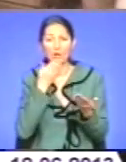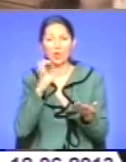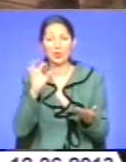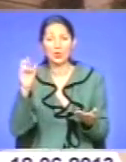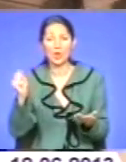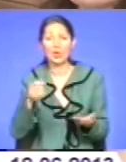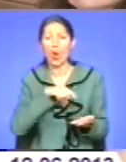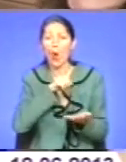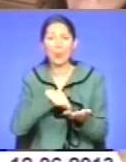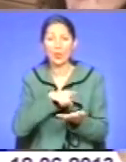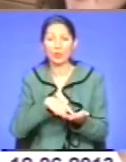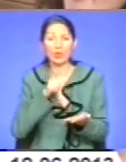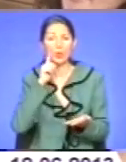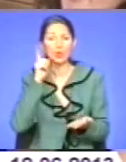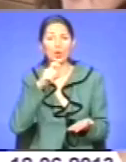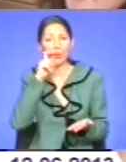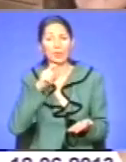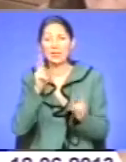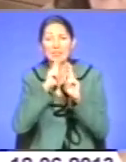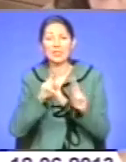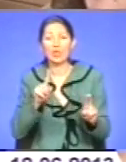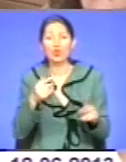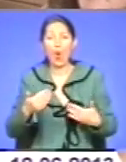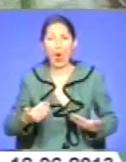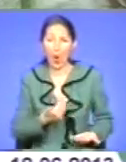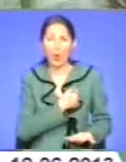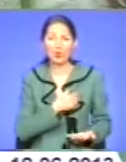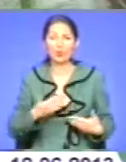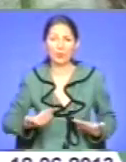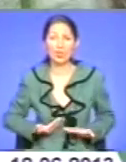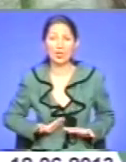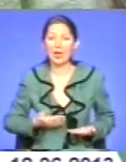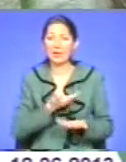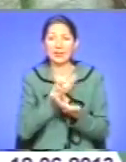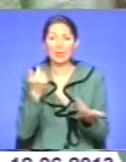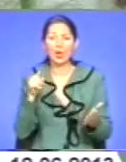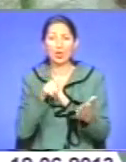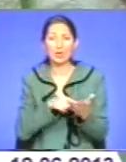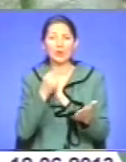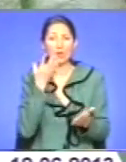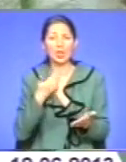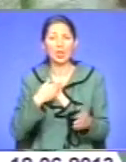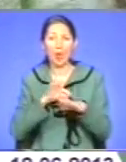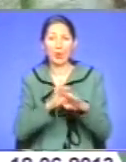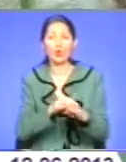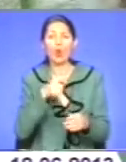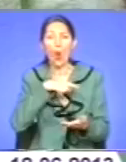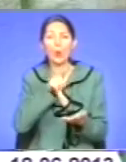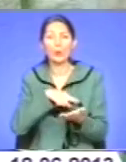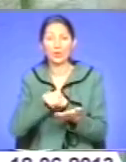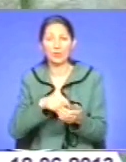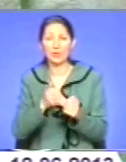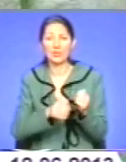молоді українці не знають, чого хочуть від життя, не мають цілі. Коли я проводжу опитування серед людей і серед дітей, скажімо, там